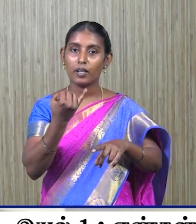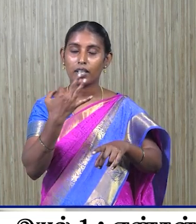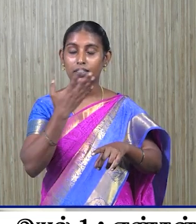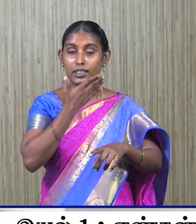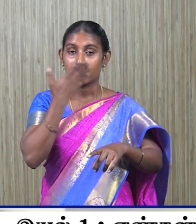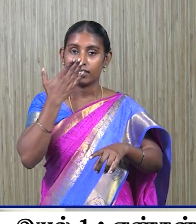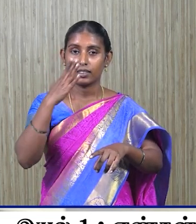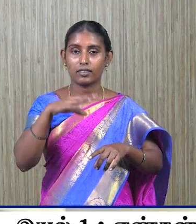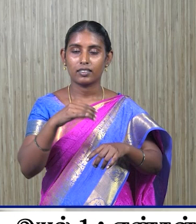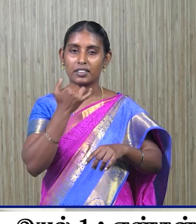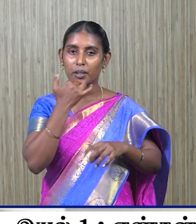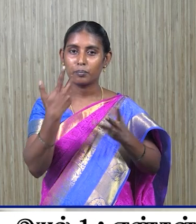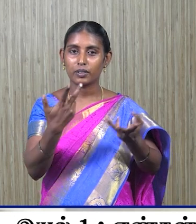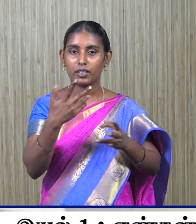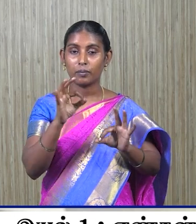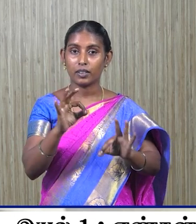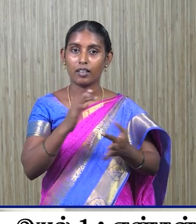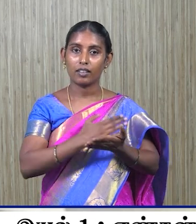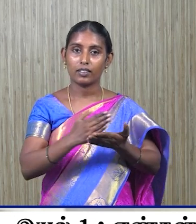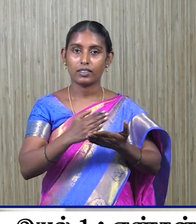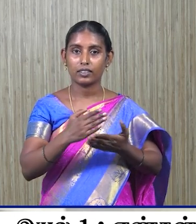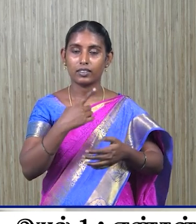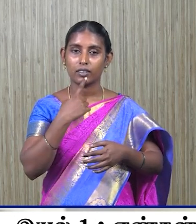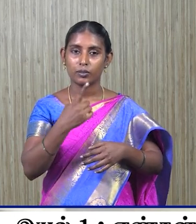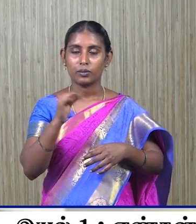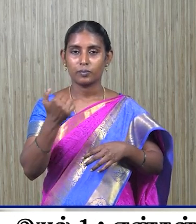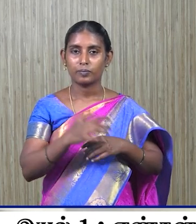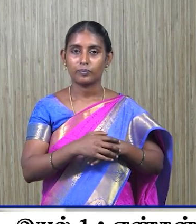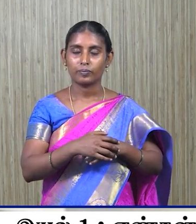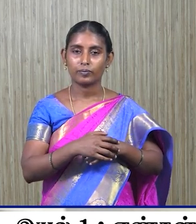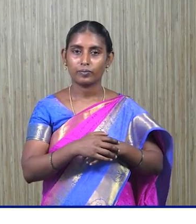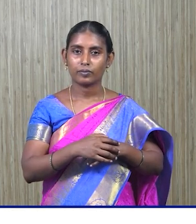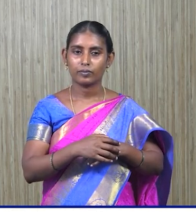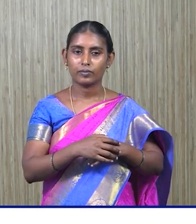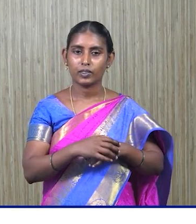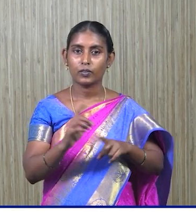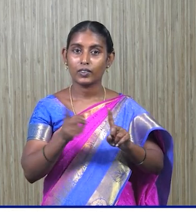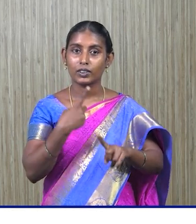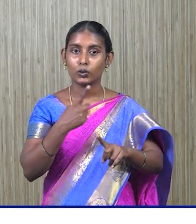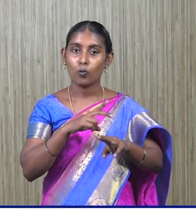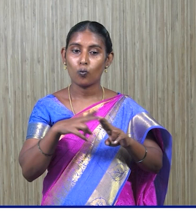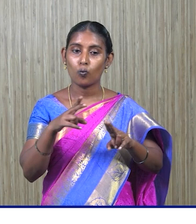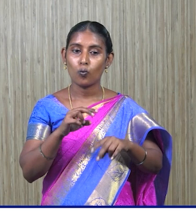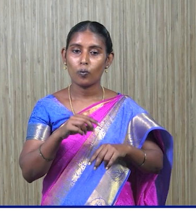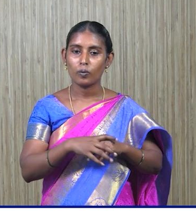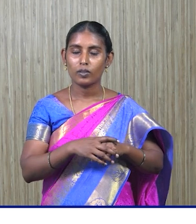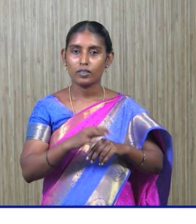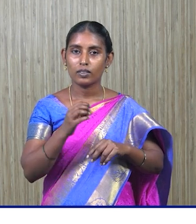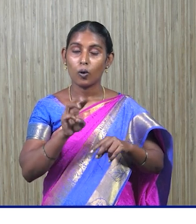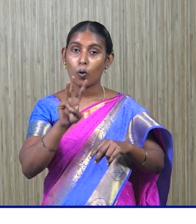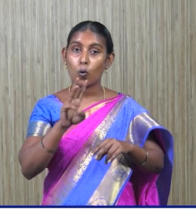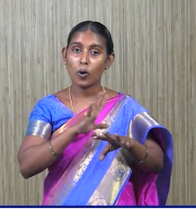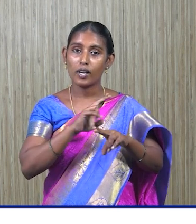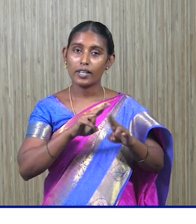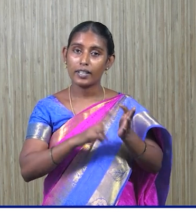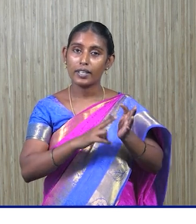மிக எளிமையாகவும் தவறின்றியும் பிழையின்றி நம்மால் செய்ய முடியும். முதலாவதாக அந்த மொழி எண்களின் பண்புகளை பற்றி நாம் பார்க்கலாம். இந்த பண்புகளில் நிறைய வகைகள்